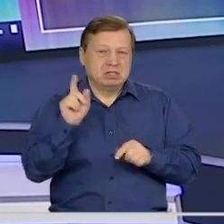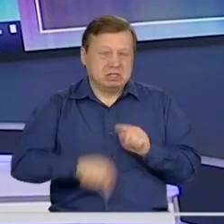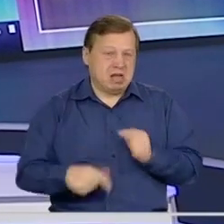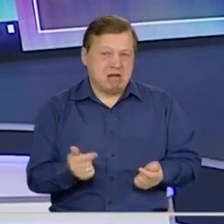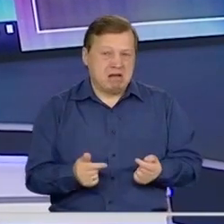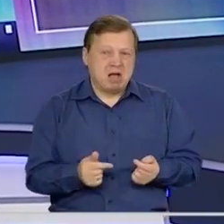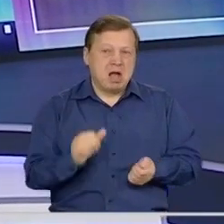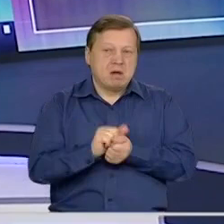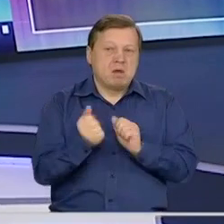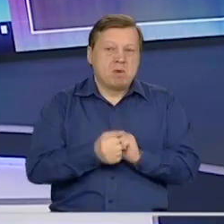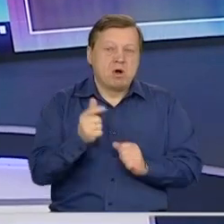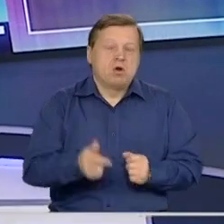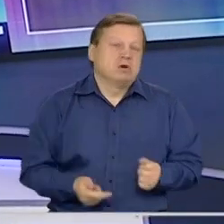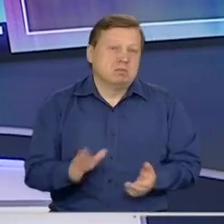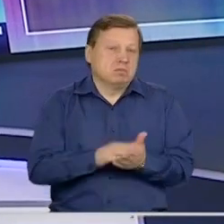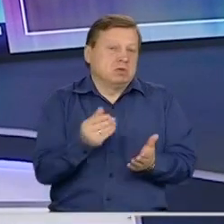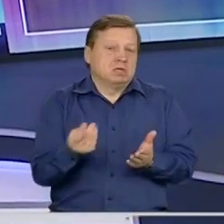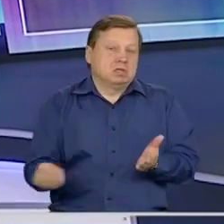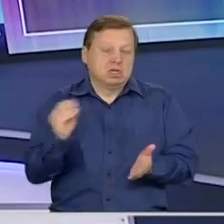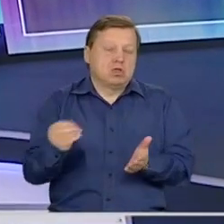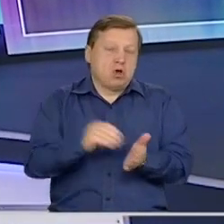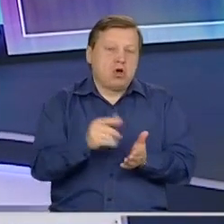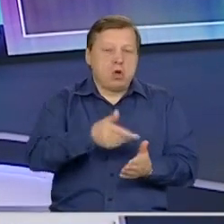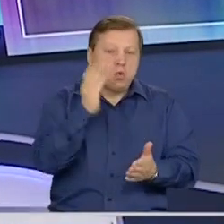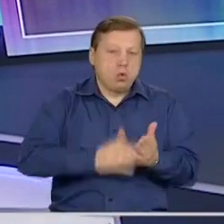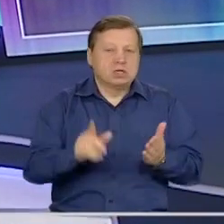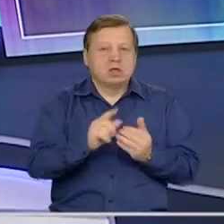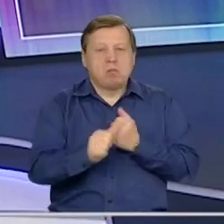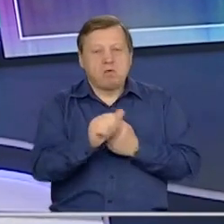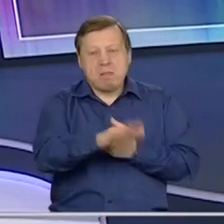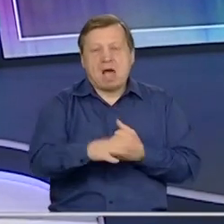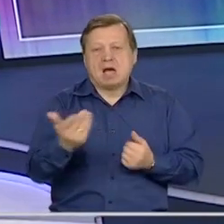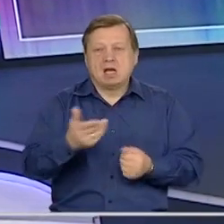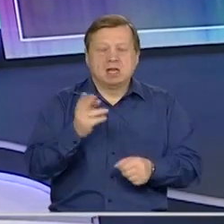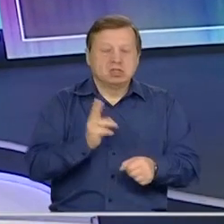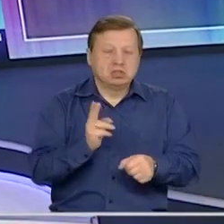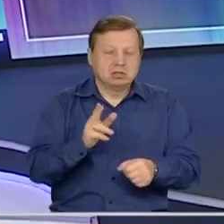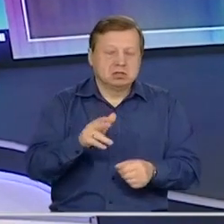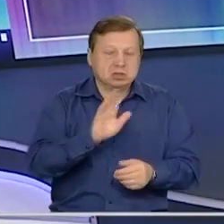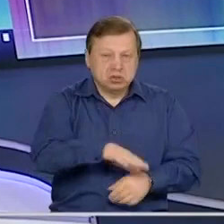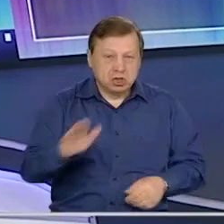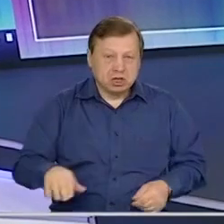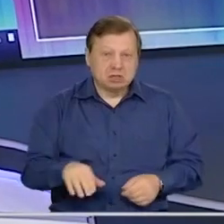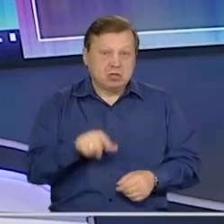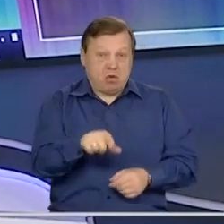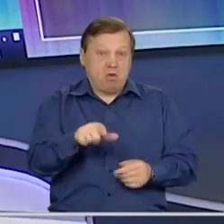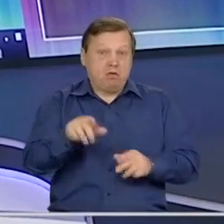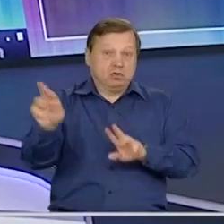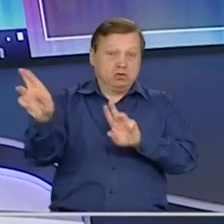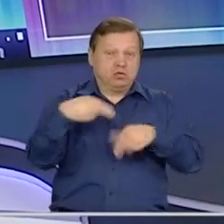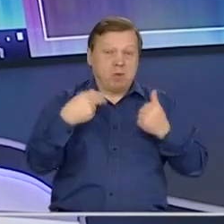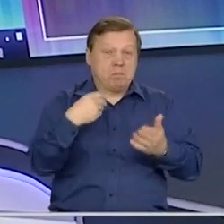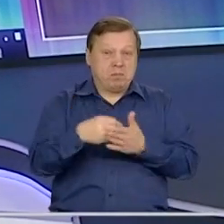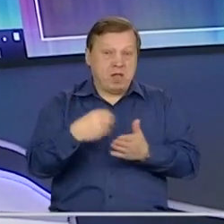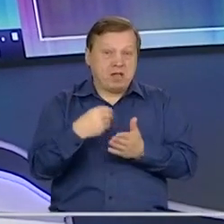A jak jeszcze sobie dopisze ulgę na przykład związaną z dziećmi, a której urząd mu nie dopisał, no to tym bardziej ma sytuację taką, że